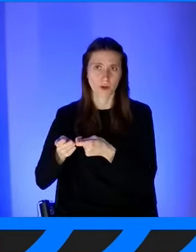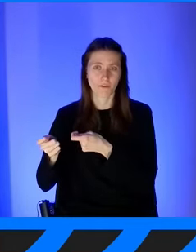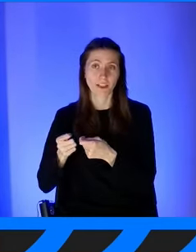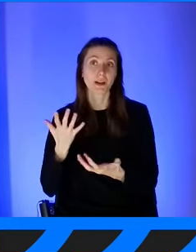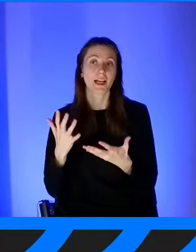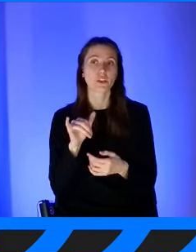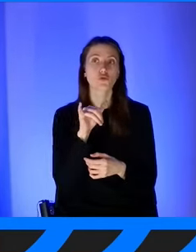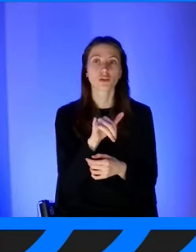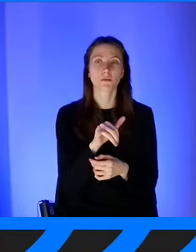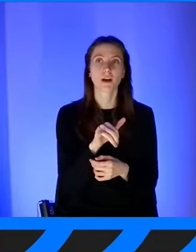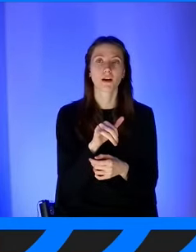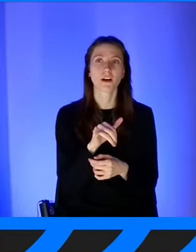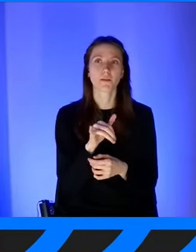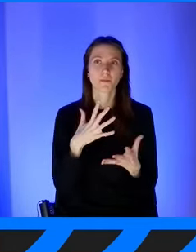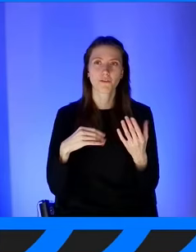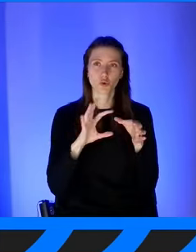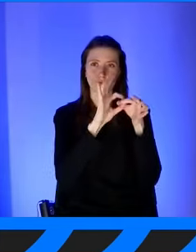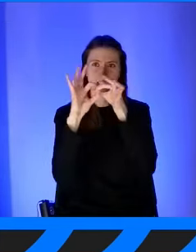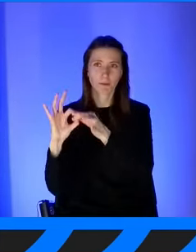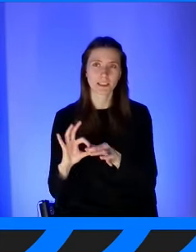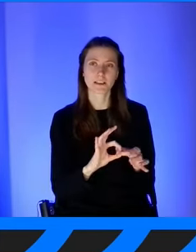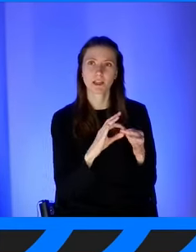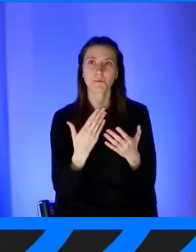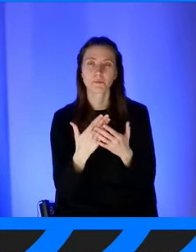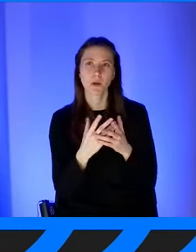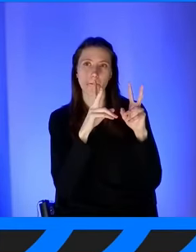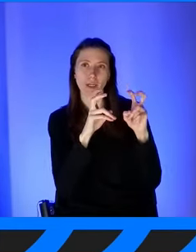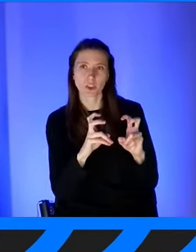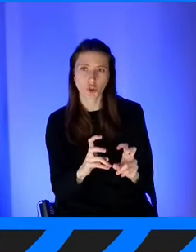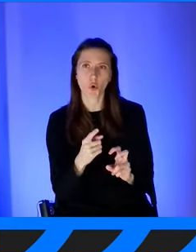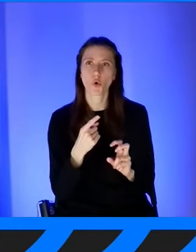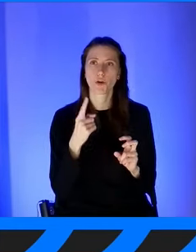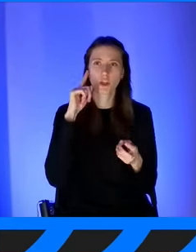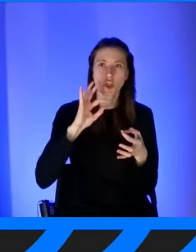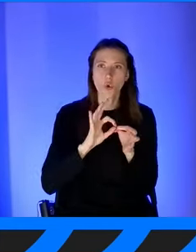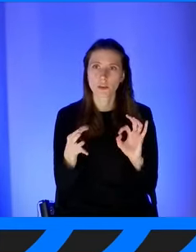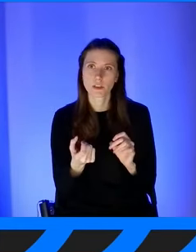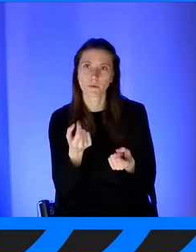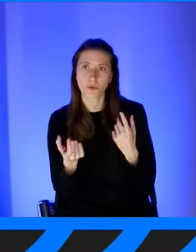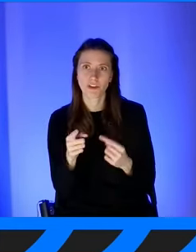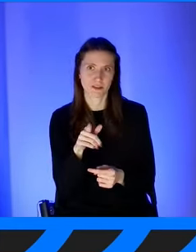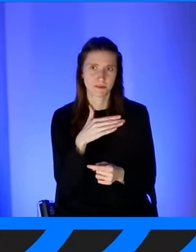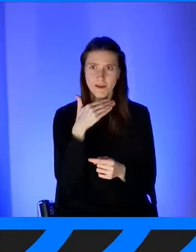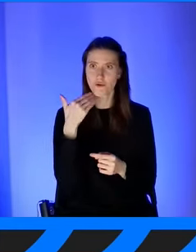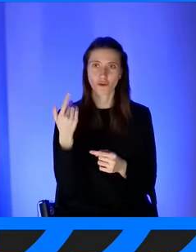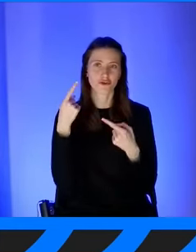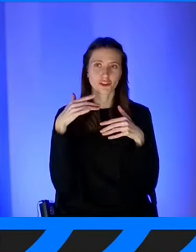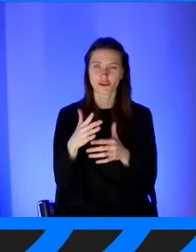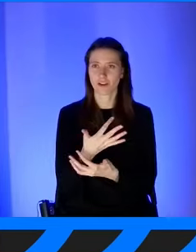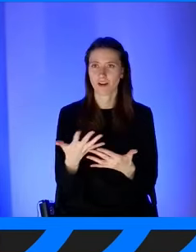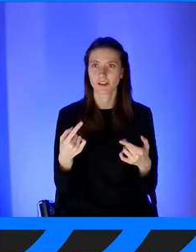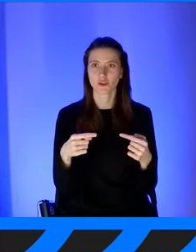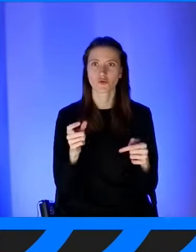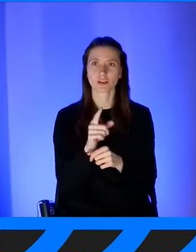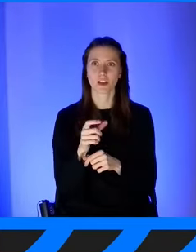тебя всё остальное То есть взаимосвязано там мониторинг сам подключается слоги появляются тебе вообще уже не хочется решать какие-то другие